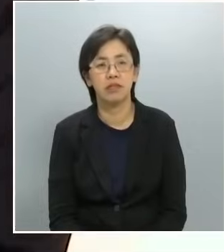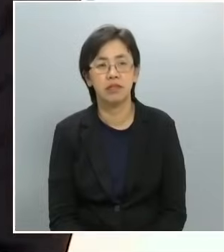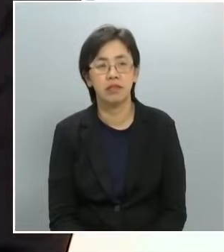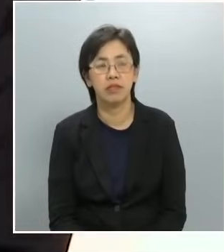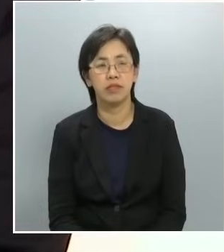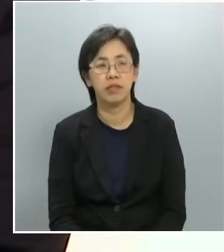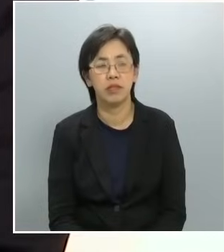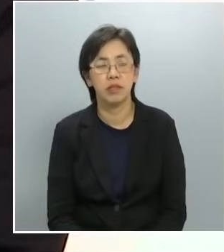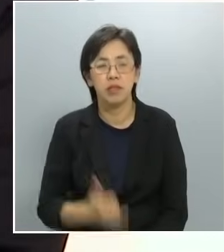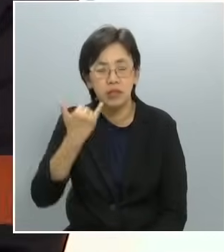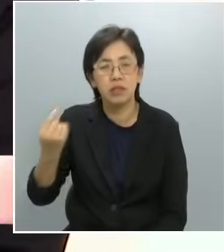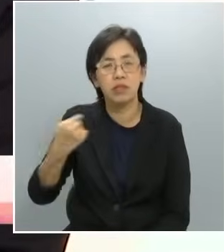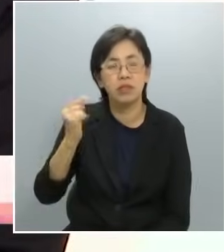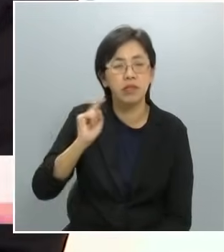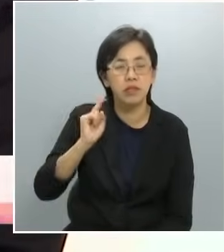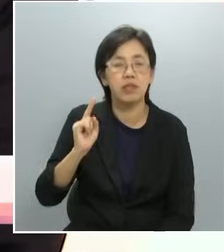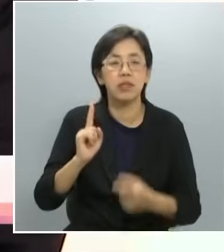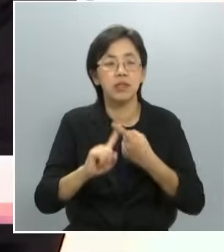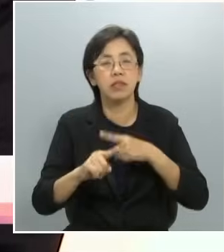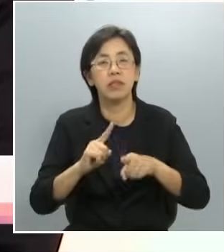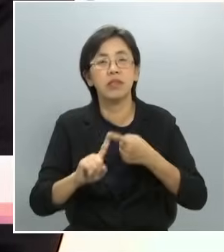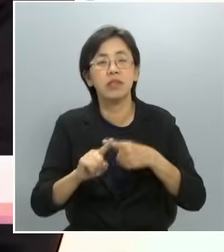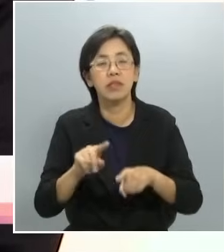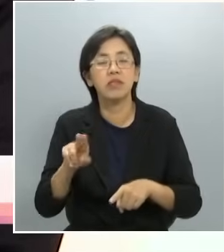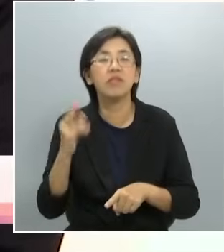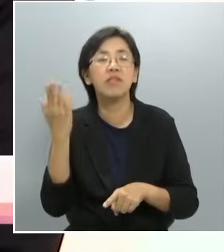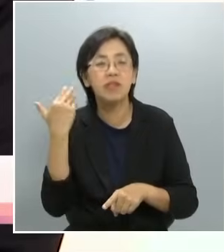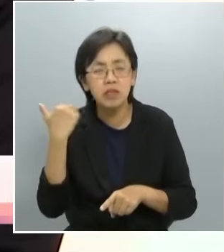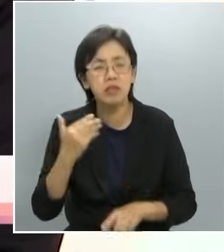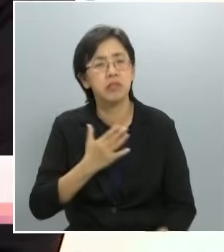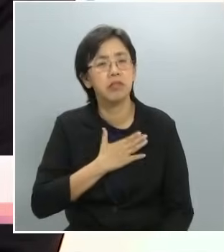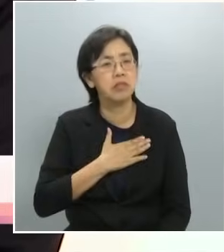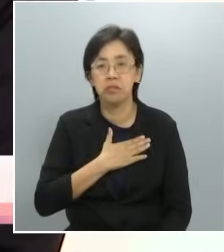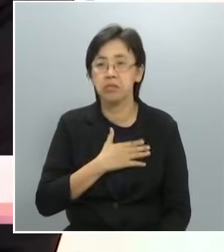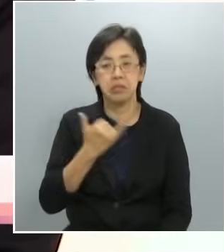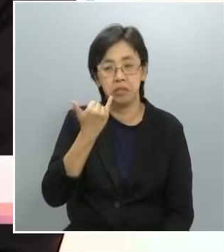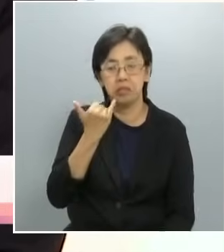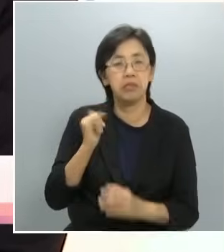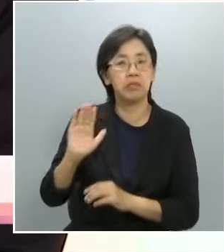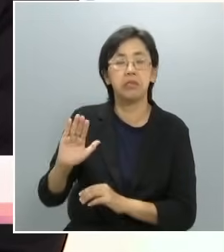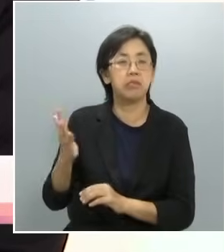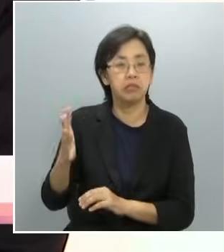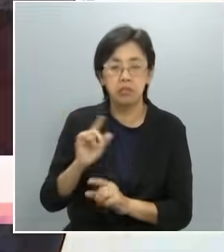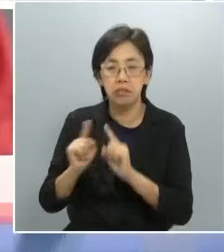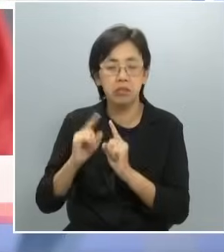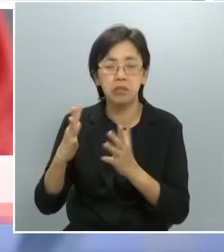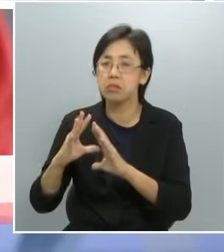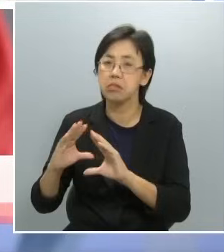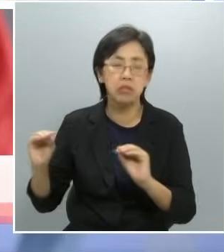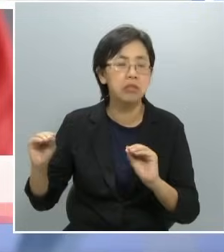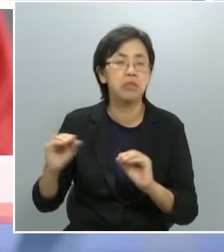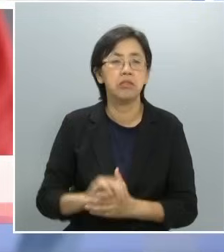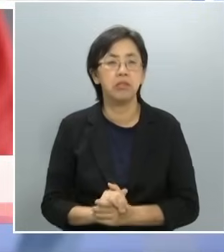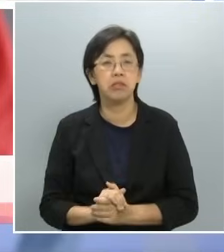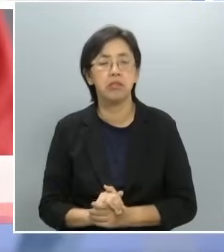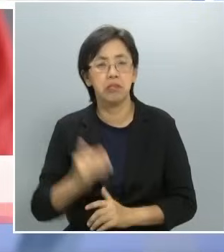โทรมาหาหนูเขาเป็นเพื่อนกับอดีตแฟนเก่าซึ่งหนูจะไม่มีเบอร์โทรเขาแล้วก็จะไม่ได้ติดต่อกันอย่างเงี้ยบอกว่าเนี่ยภา